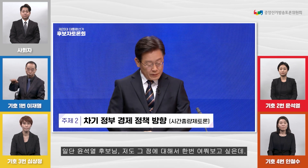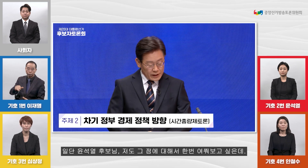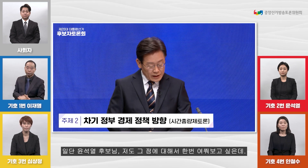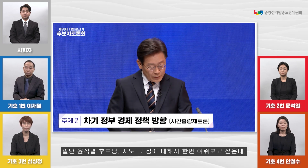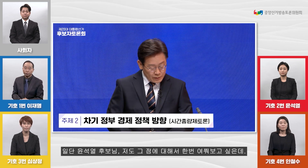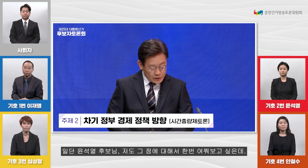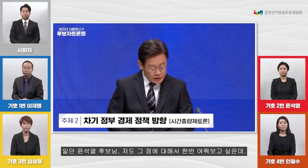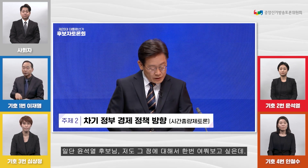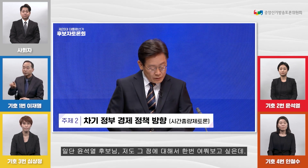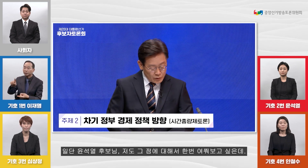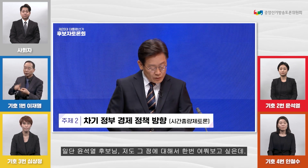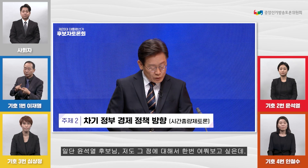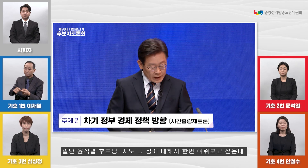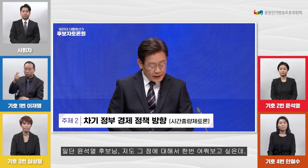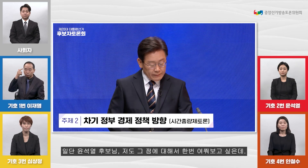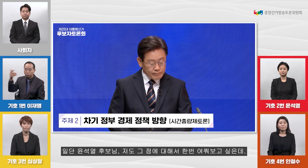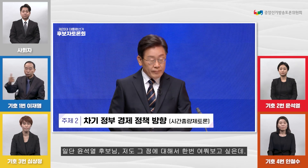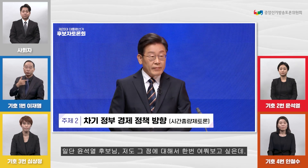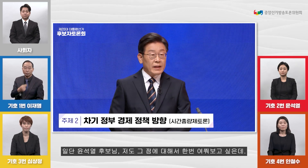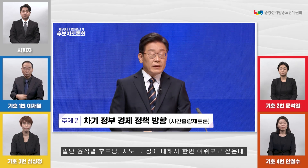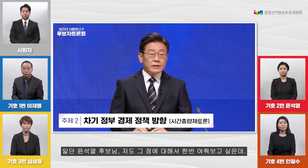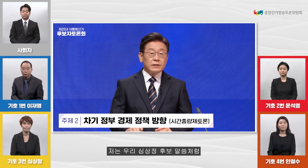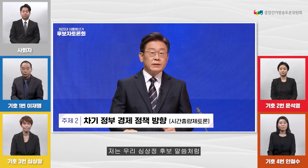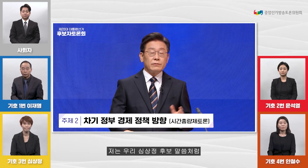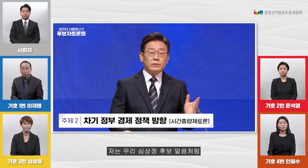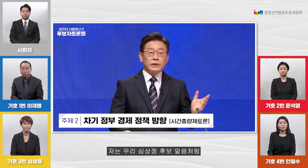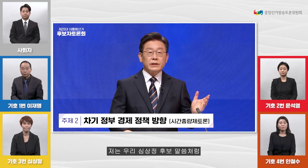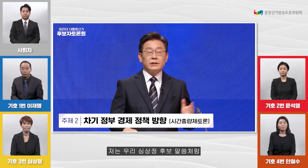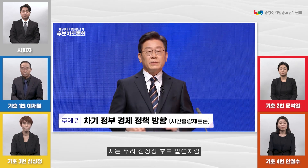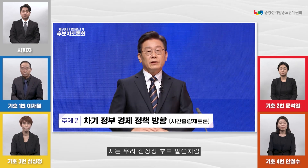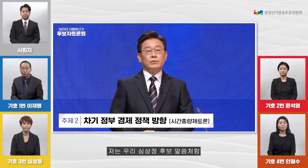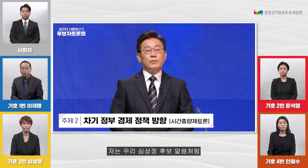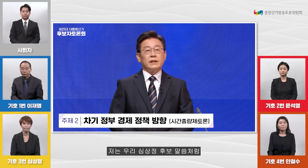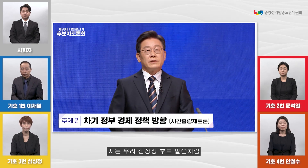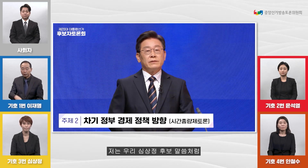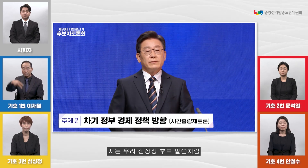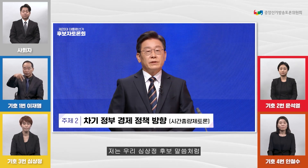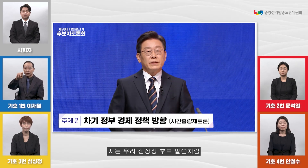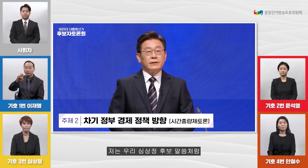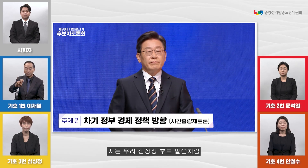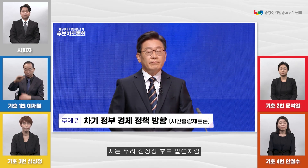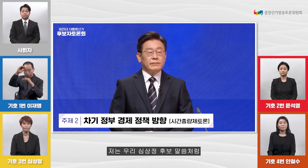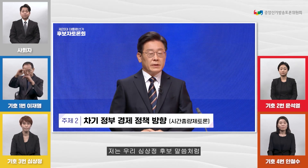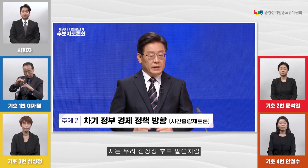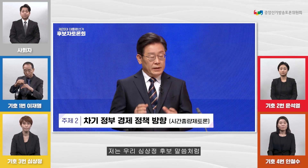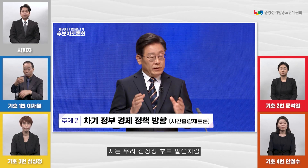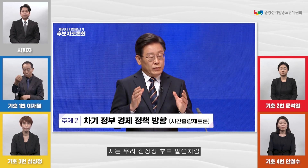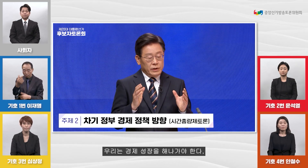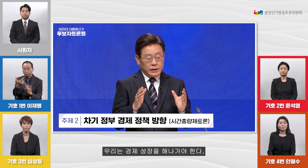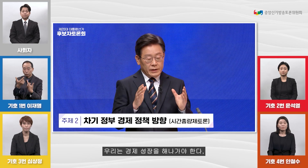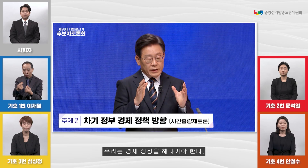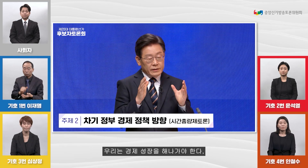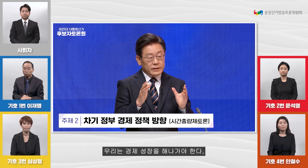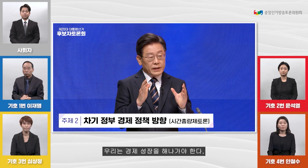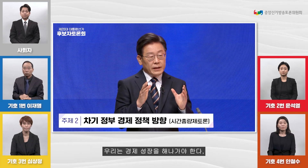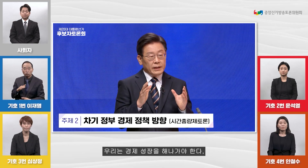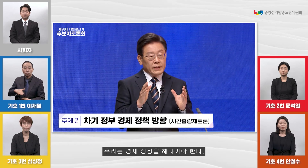그 점에 대해서 한번 여쭤보고 싶은데 저는 우리 심상정 후보 말씀처럼